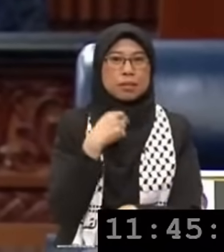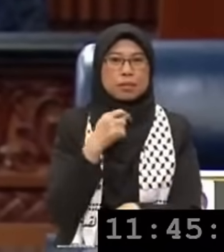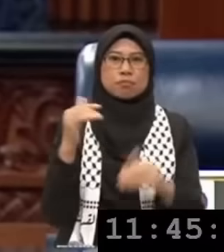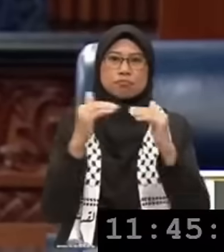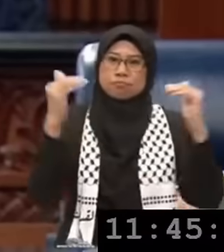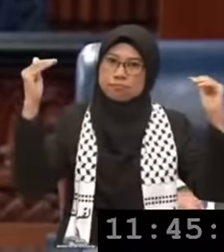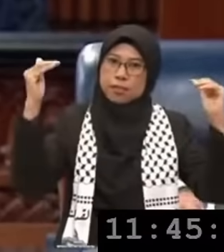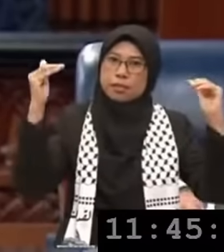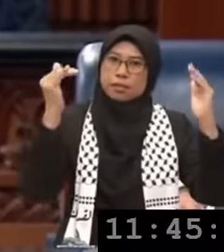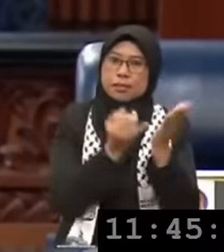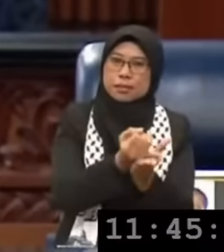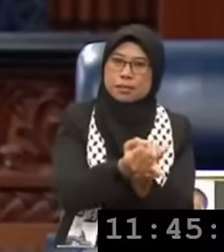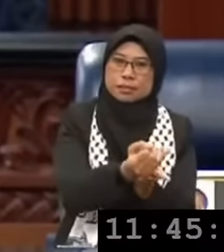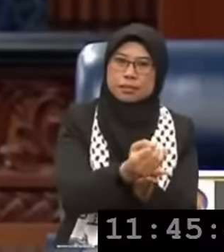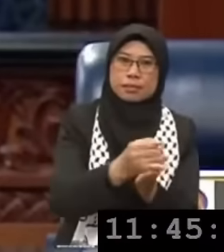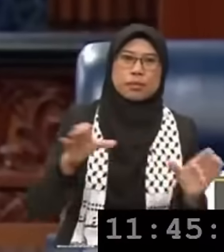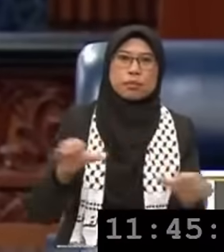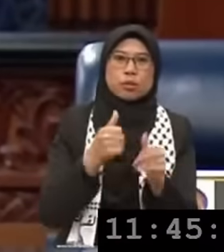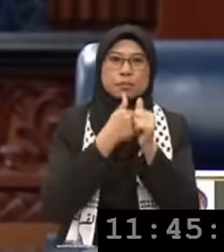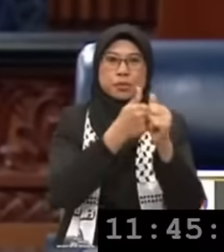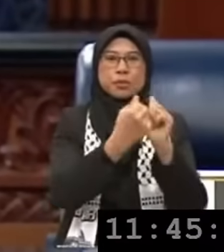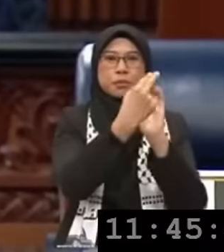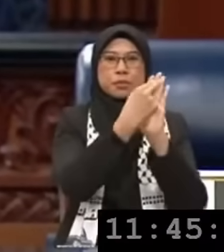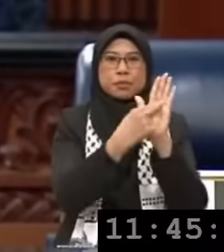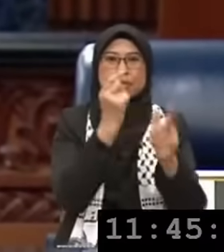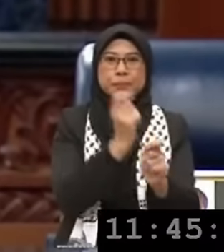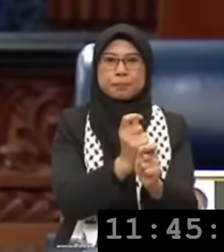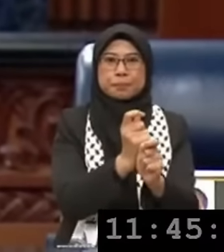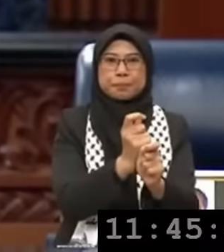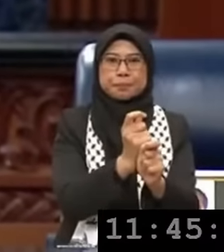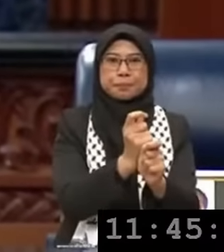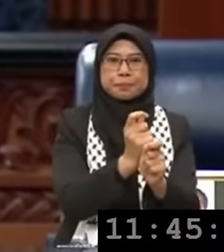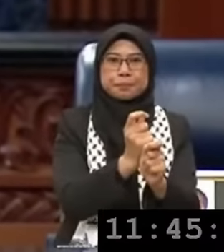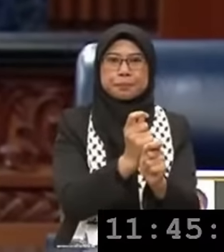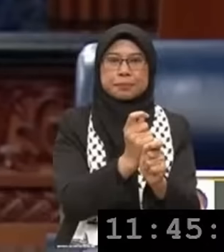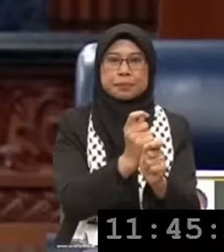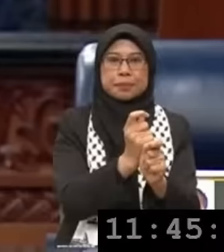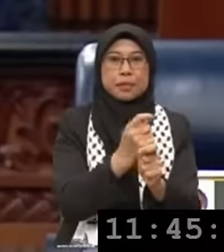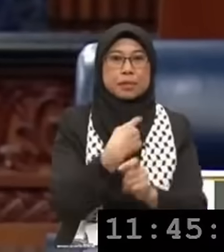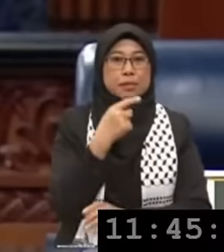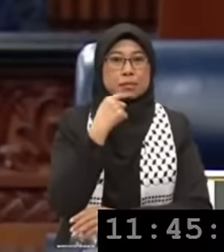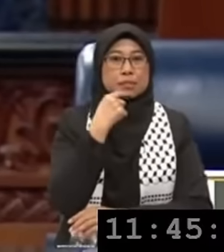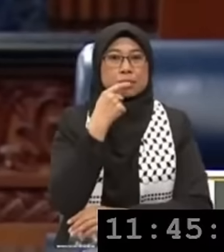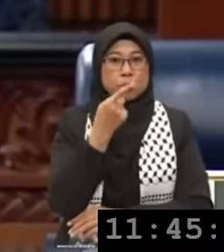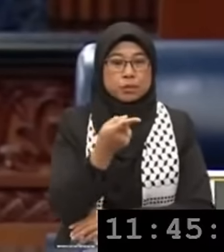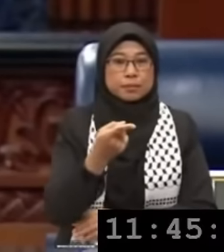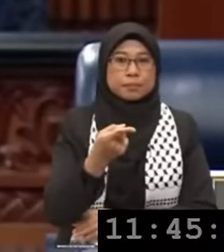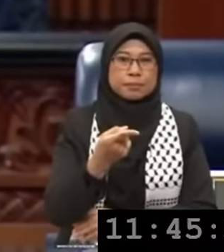adil telus dan melaksanakan mengikut peraturan ditetapkan Saya nak sebut